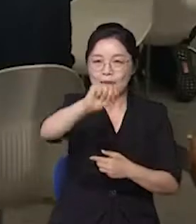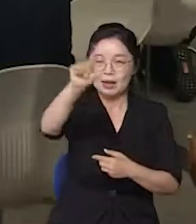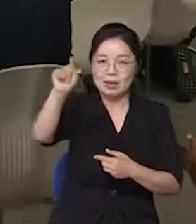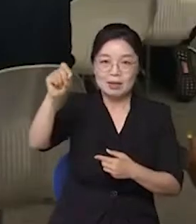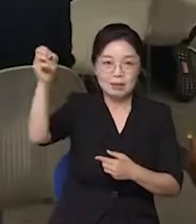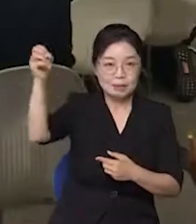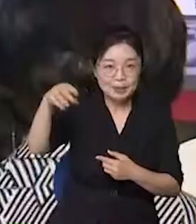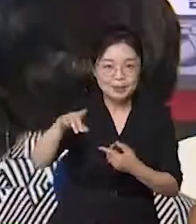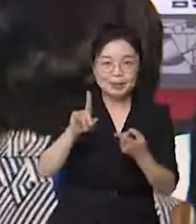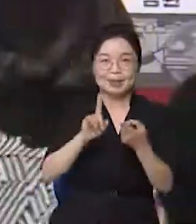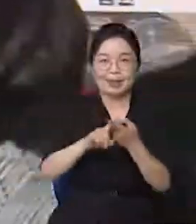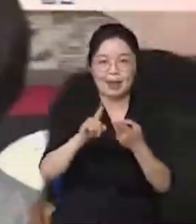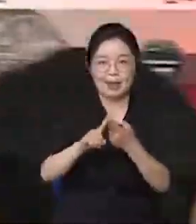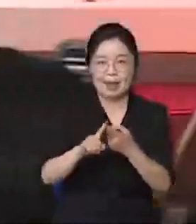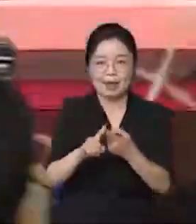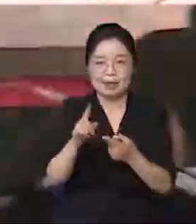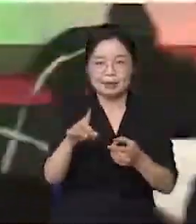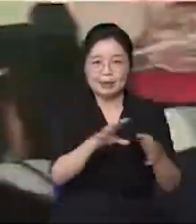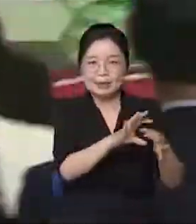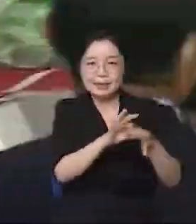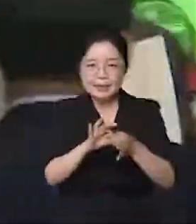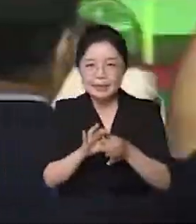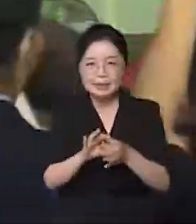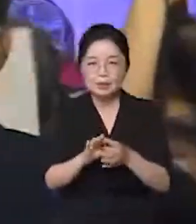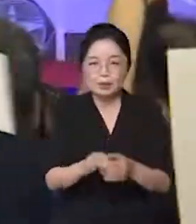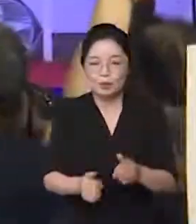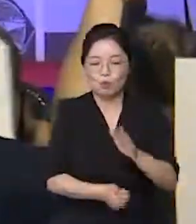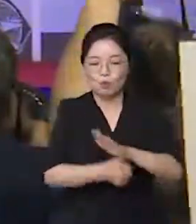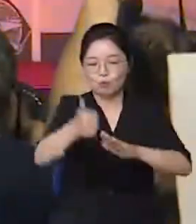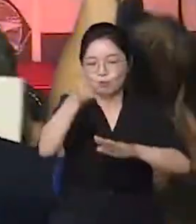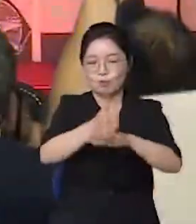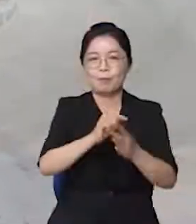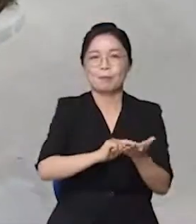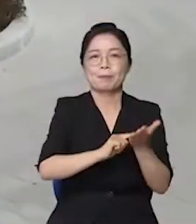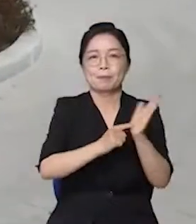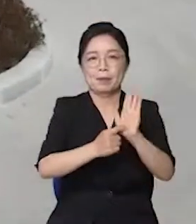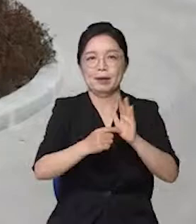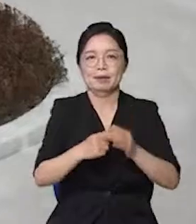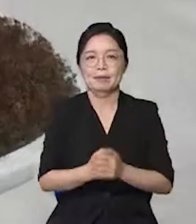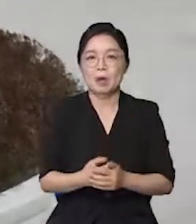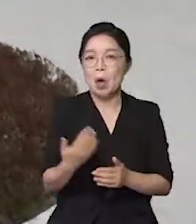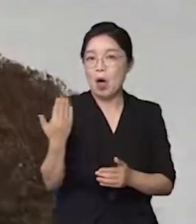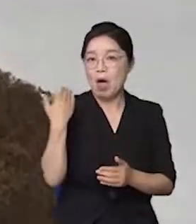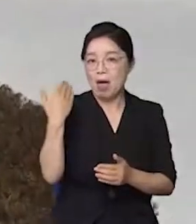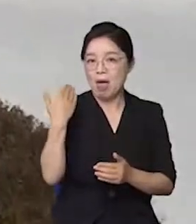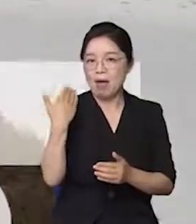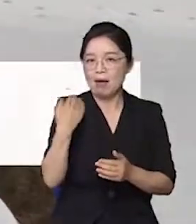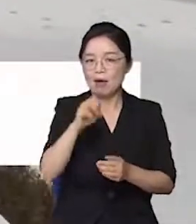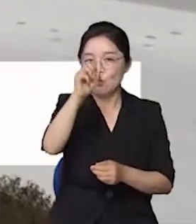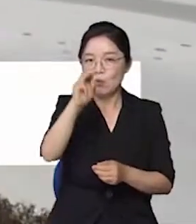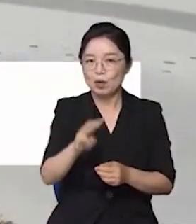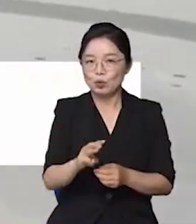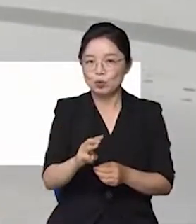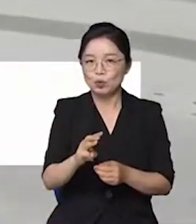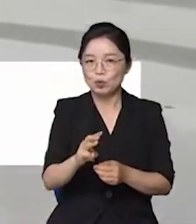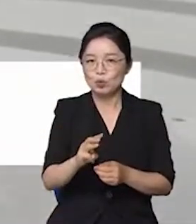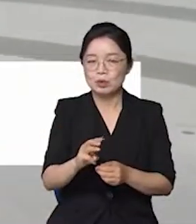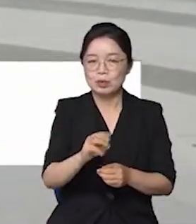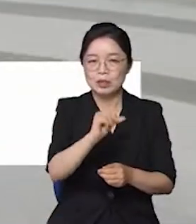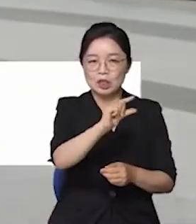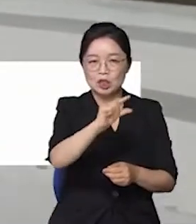등도 민선 7기의 주요 성과로 지목했습니다. 최근 일각에서 제기된 광주 글로벌